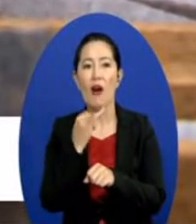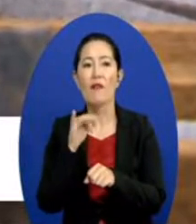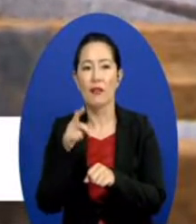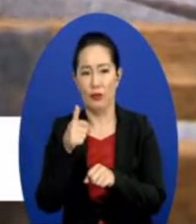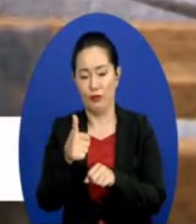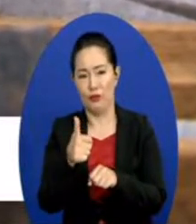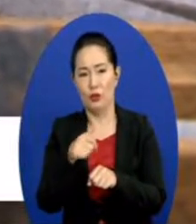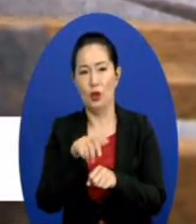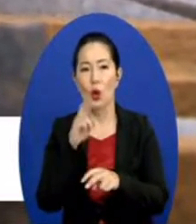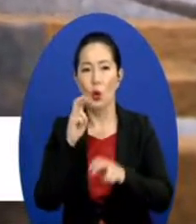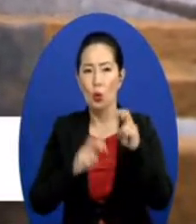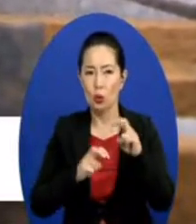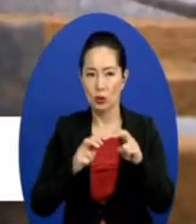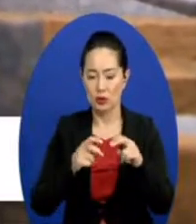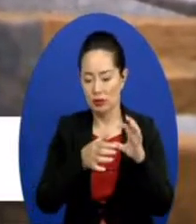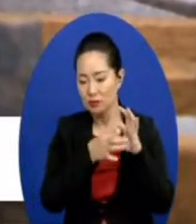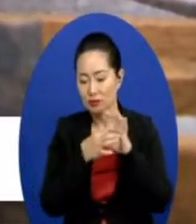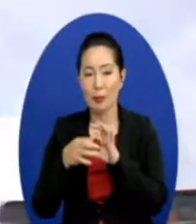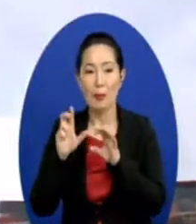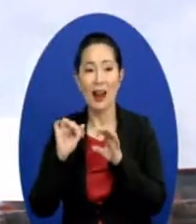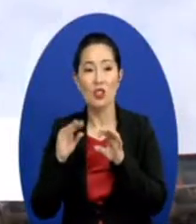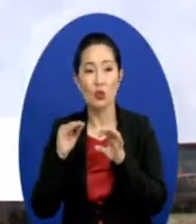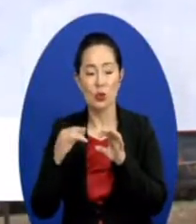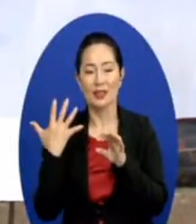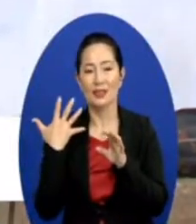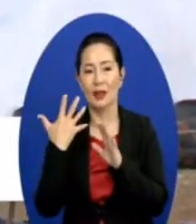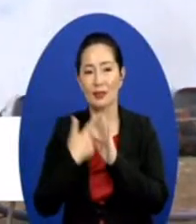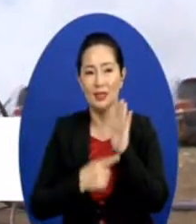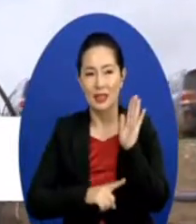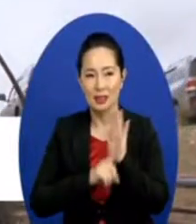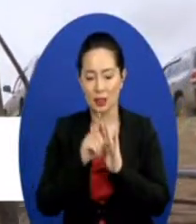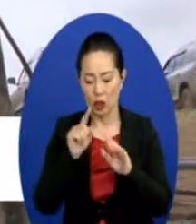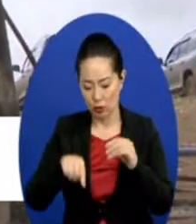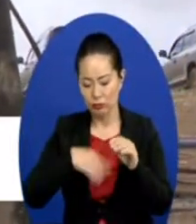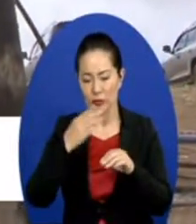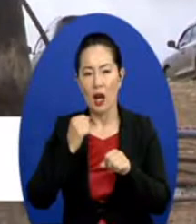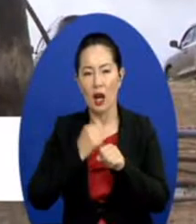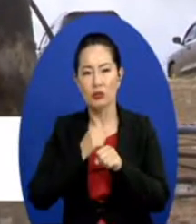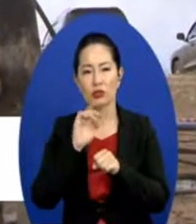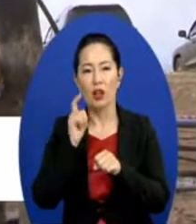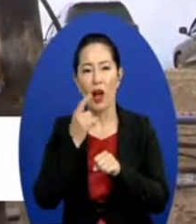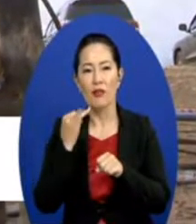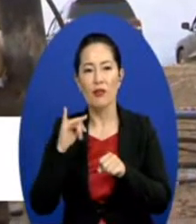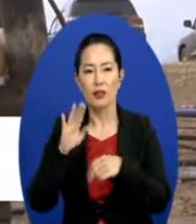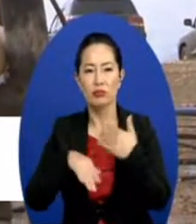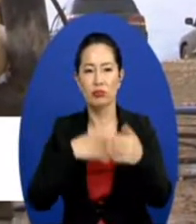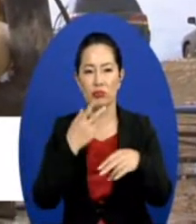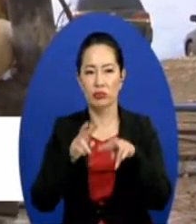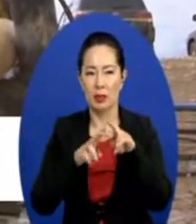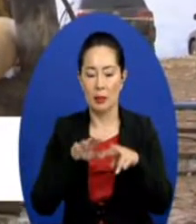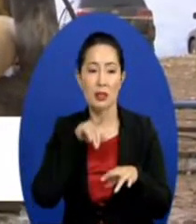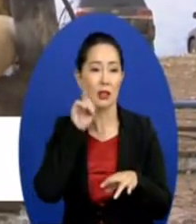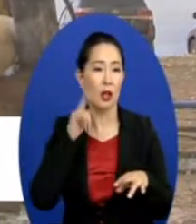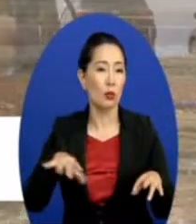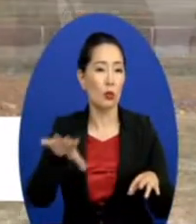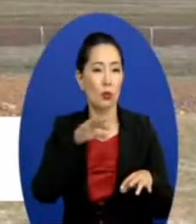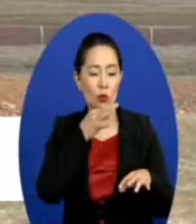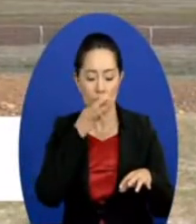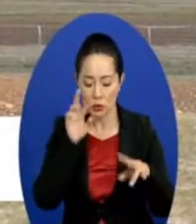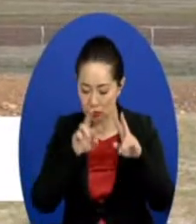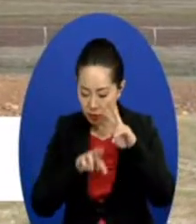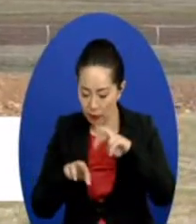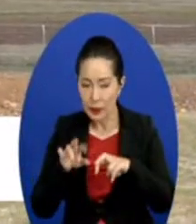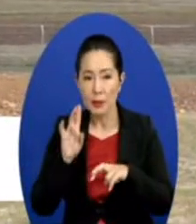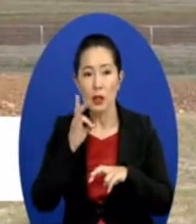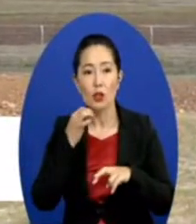мөн баяжуулах үйлдвэрийн үйл ажиллагаа болохоор сая бол одоо 5 сараас эхлээд өнөөдөр байтал хэвээ явагдаж байгаа юм байна. Манай залуучууд явуурчсан хийж байгаа